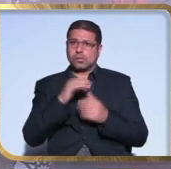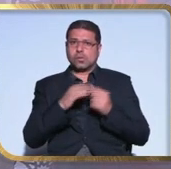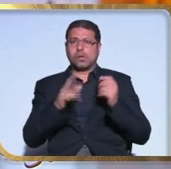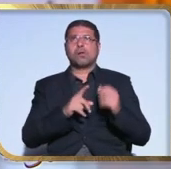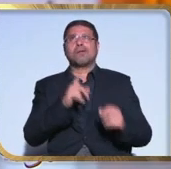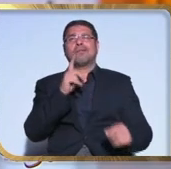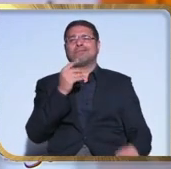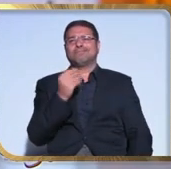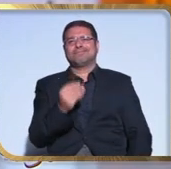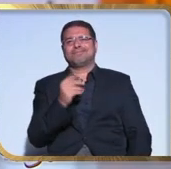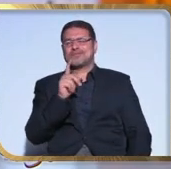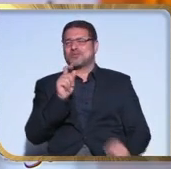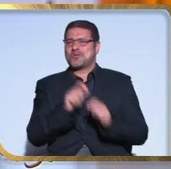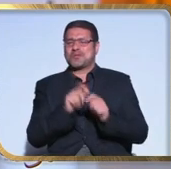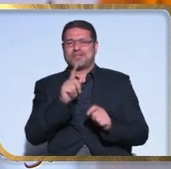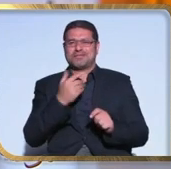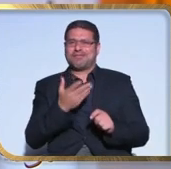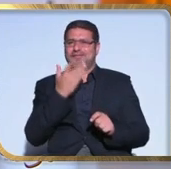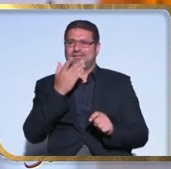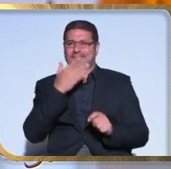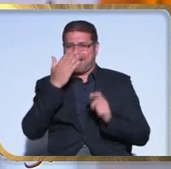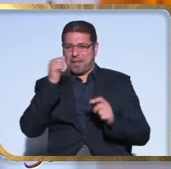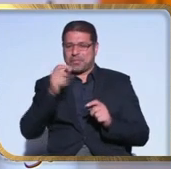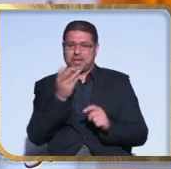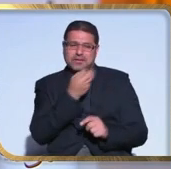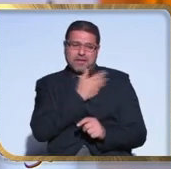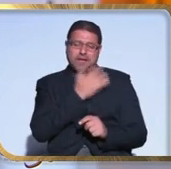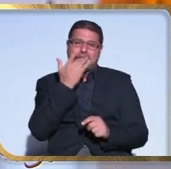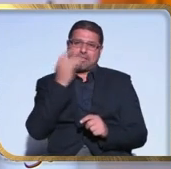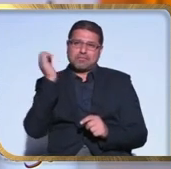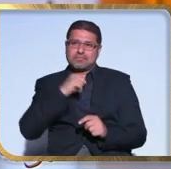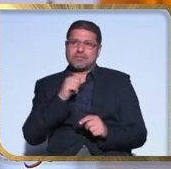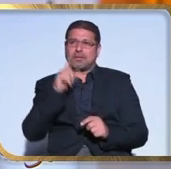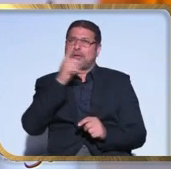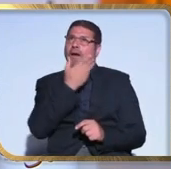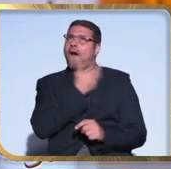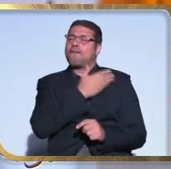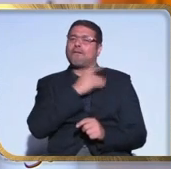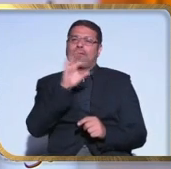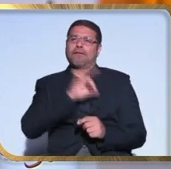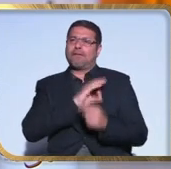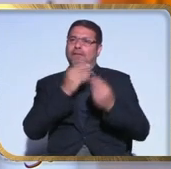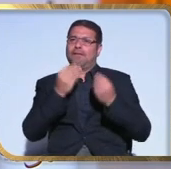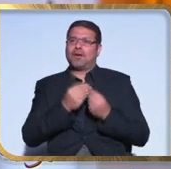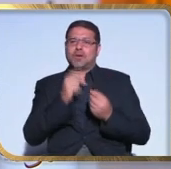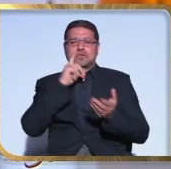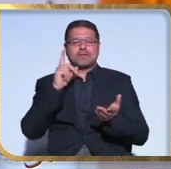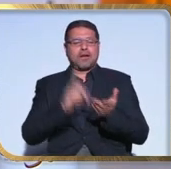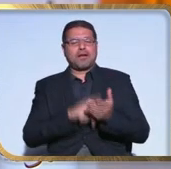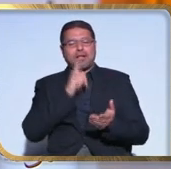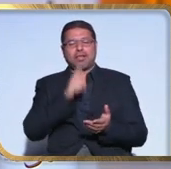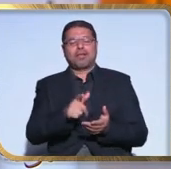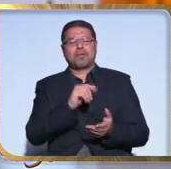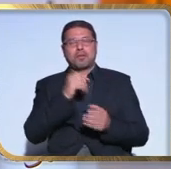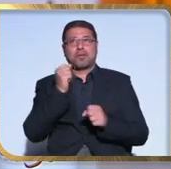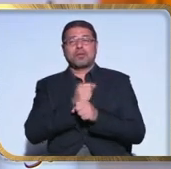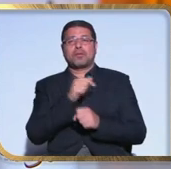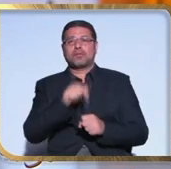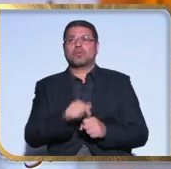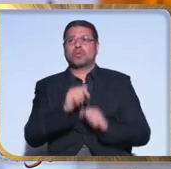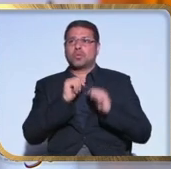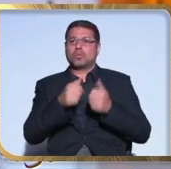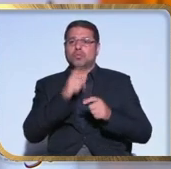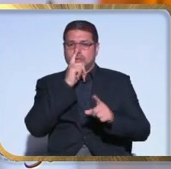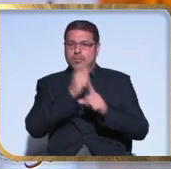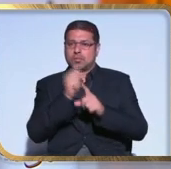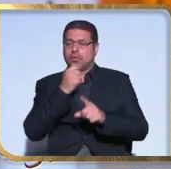الله الله سبحانه وتعالى اذا العبد استغفر وتاب الى ربه غفر الله تعالى له وصدق في توبته الى مولاه ورد